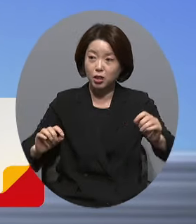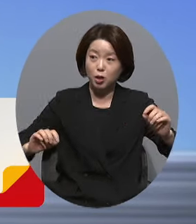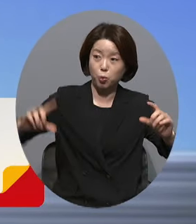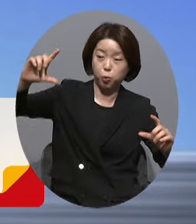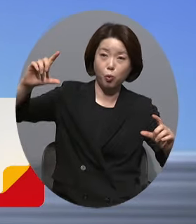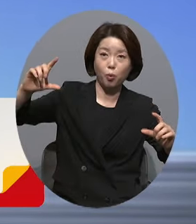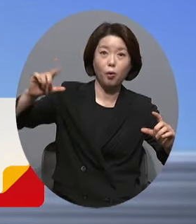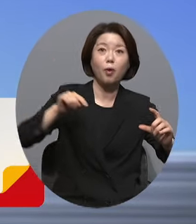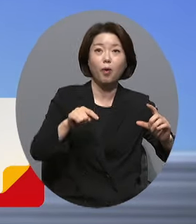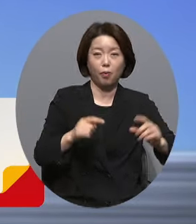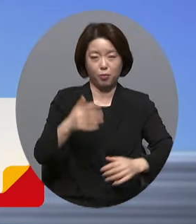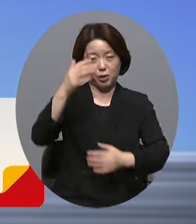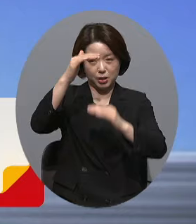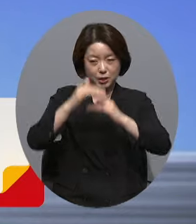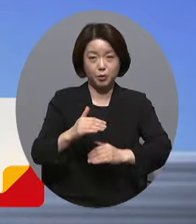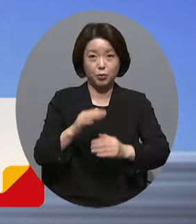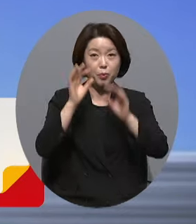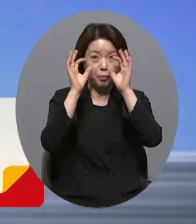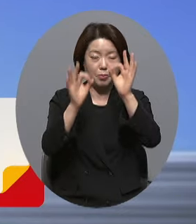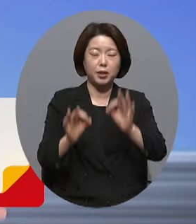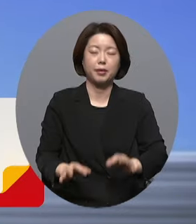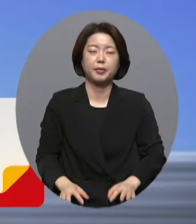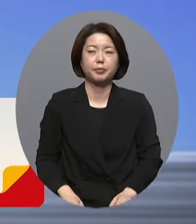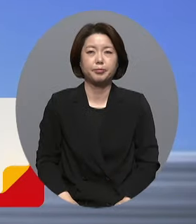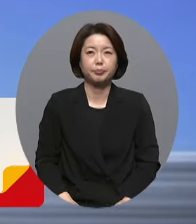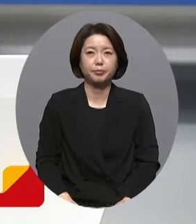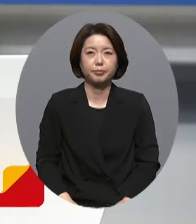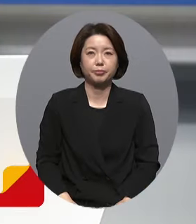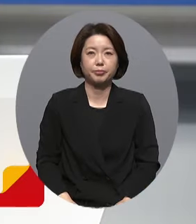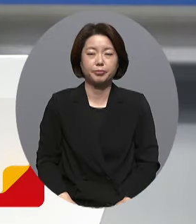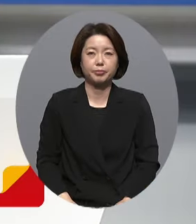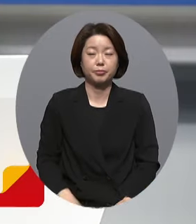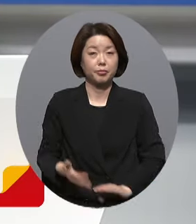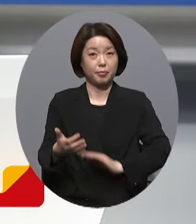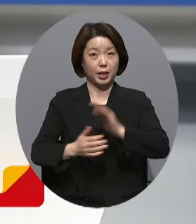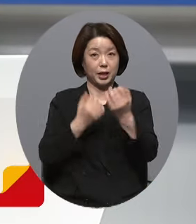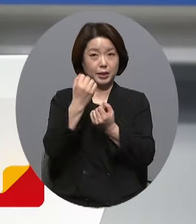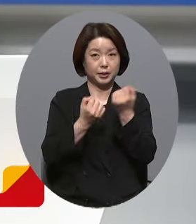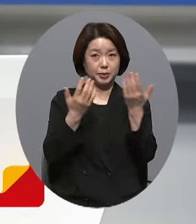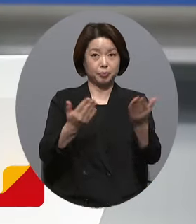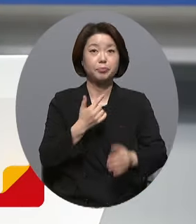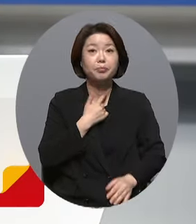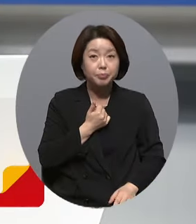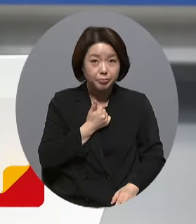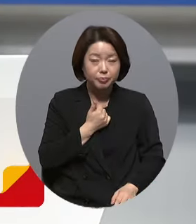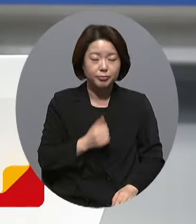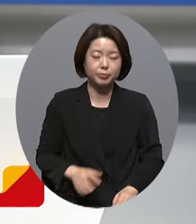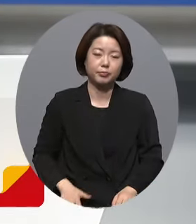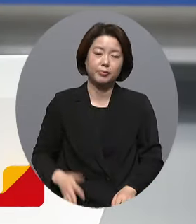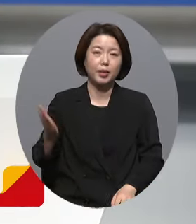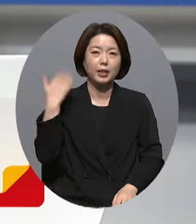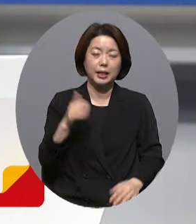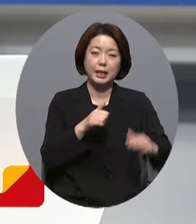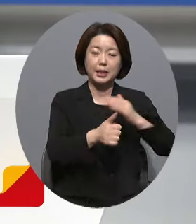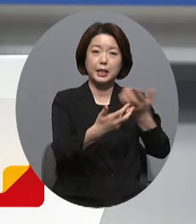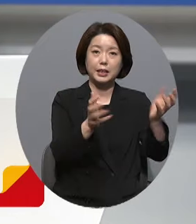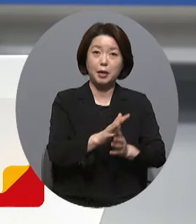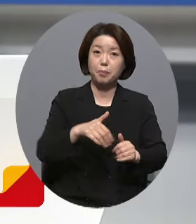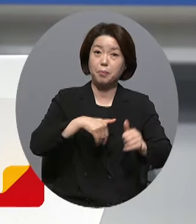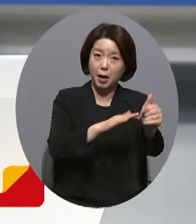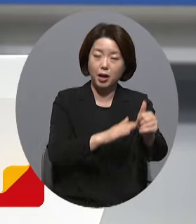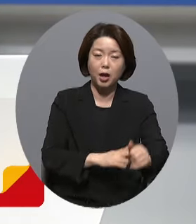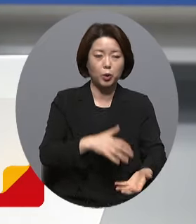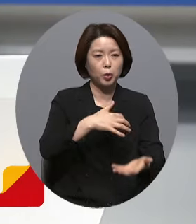다 남아있는데요. 그 내용 좀 보겠습니다. 최 기자. 예, 앞서서도 잠깐 설명을 좀 해드린 바가 있지만 당시에 이제 대표단으로 파견된 인원이